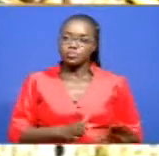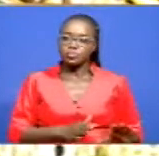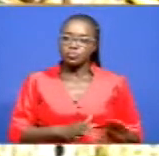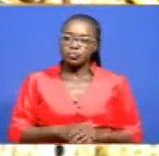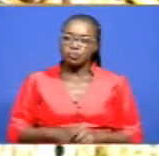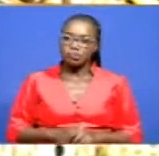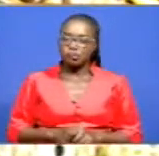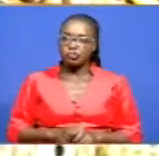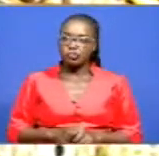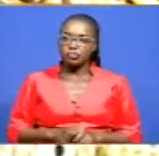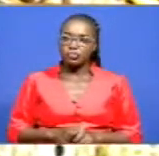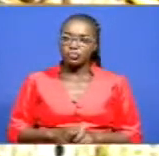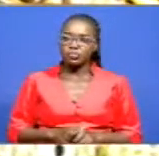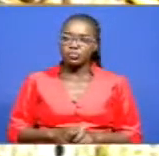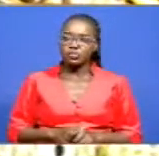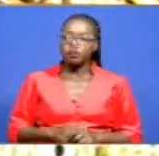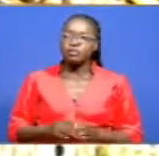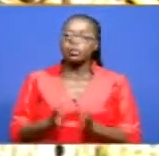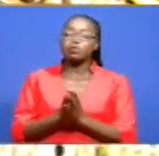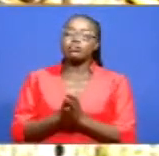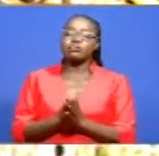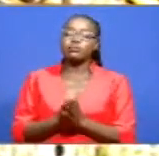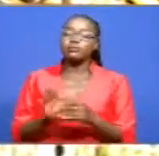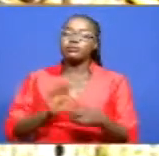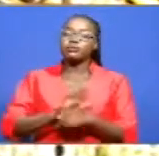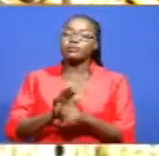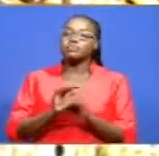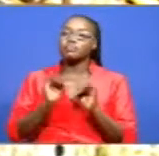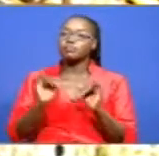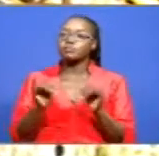ambayo inafungamana na taarifa za COVID-19.